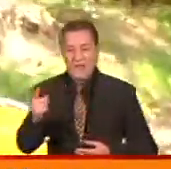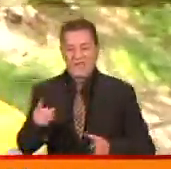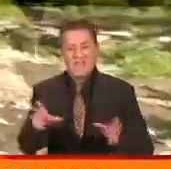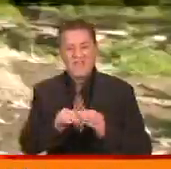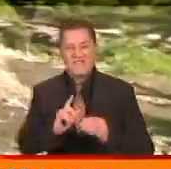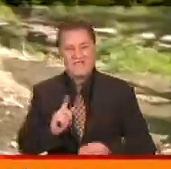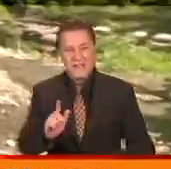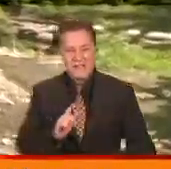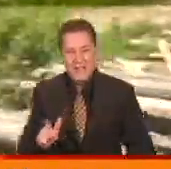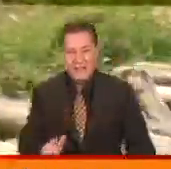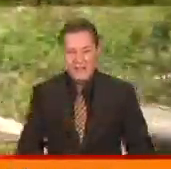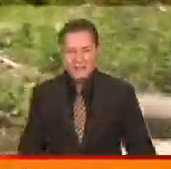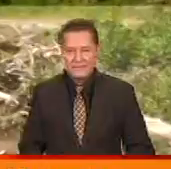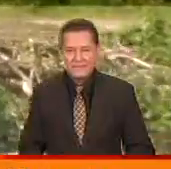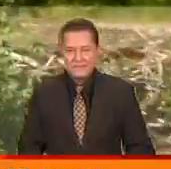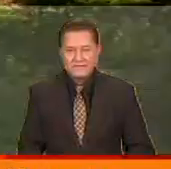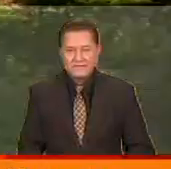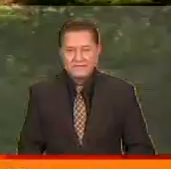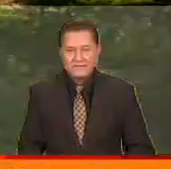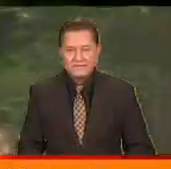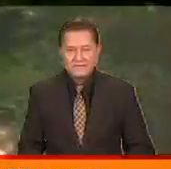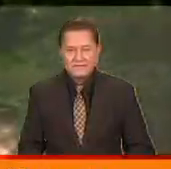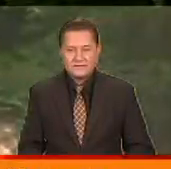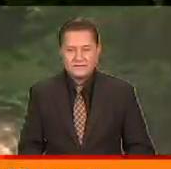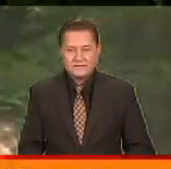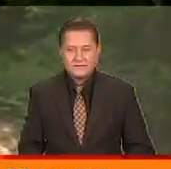тандемі. Вася, я боюся!